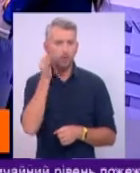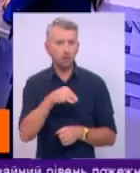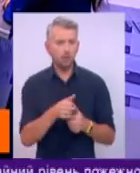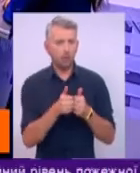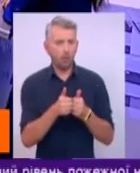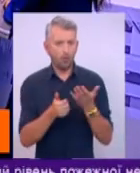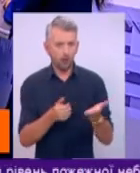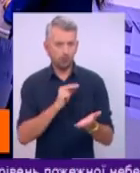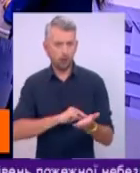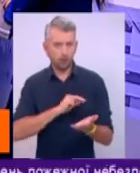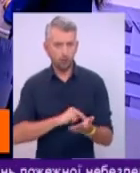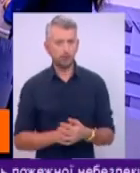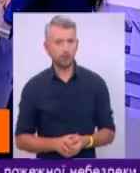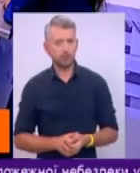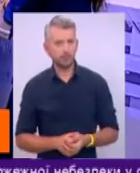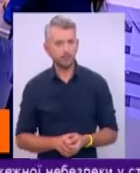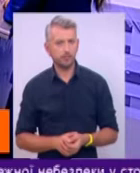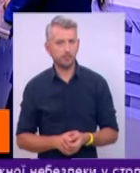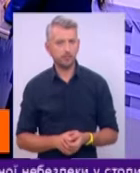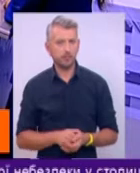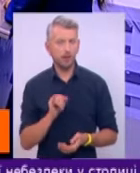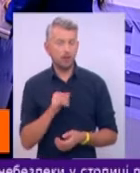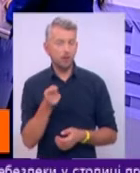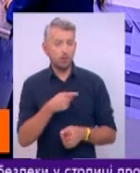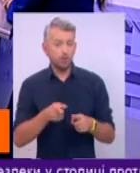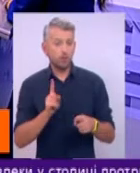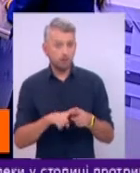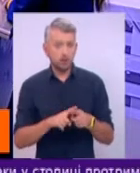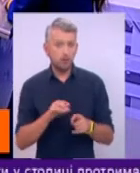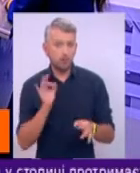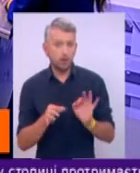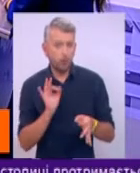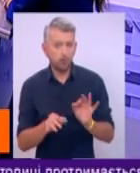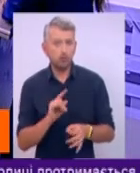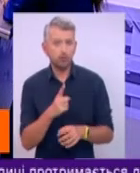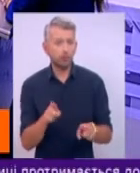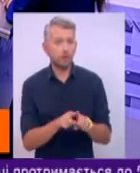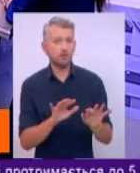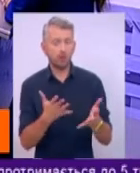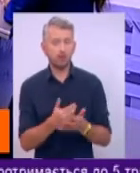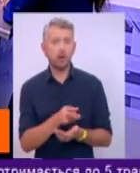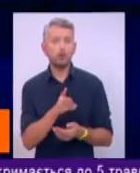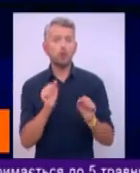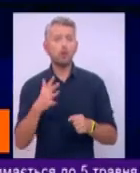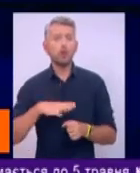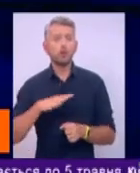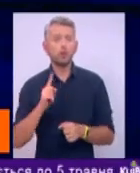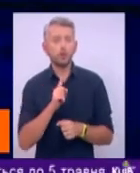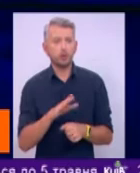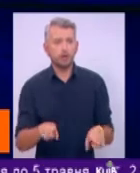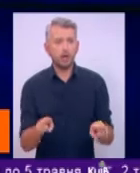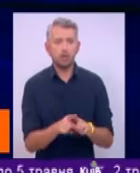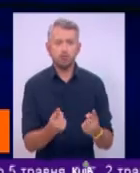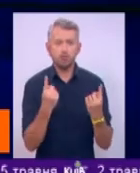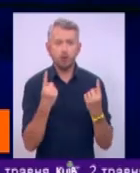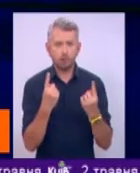колеги працюють. І тому ну, це природньо, ну, чому так сталося. Хто міг очікувати, що в таких